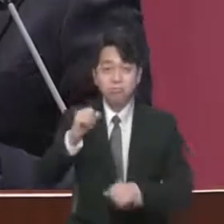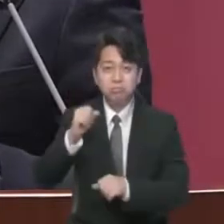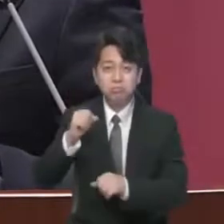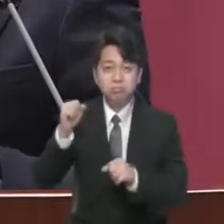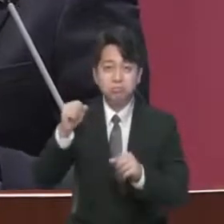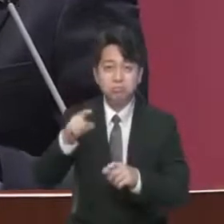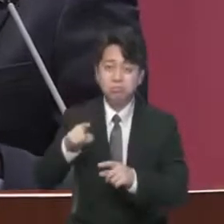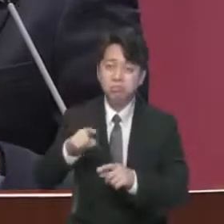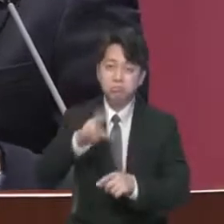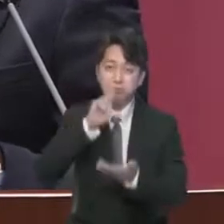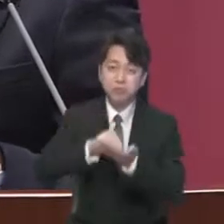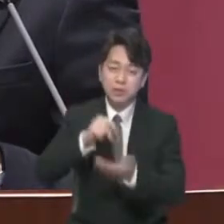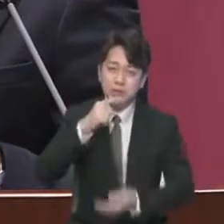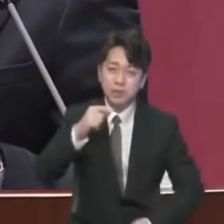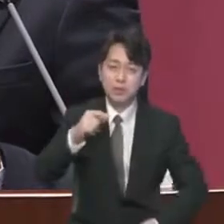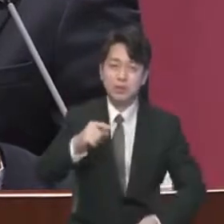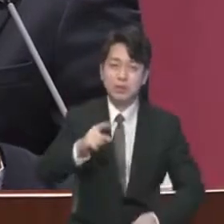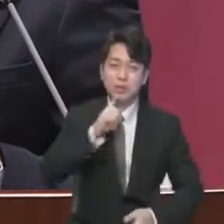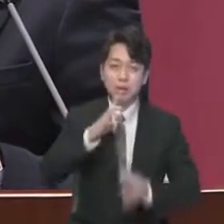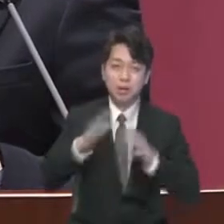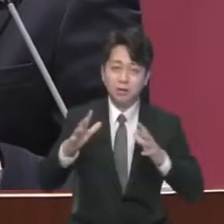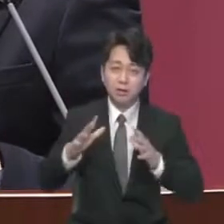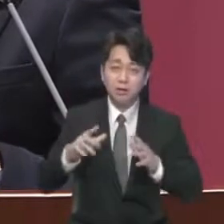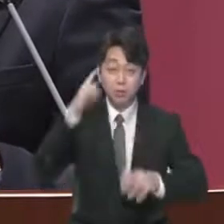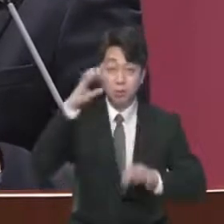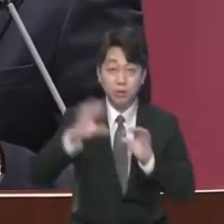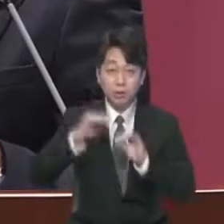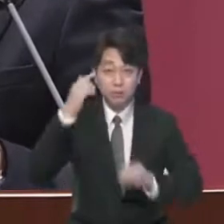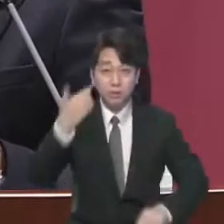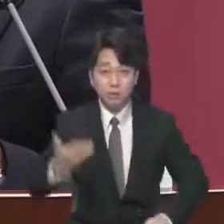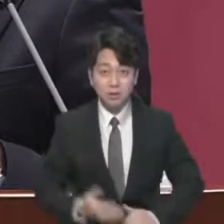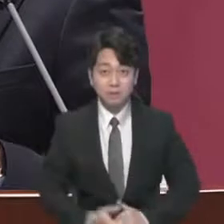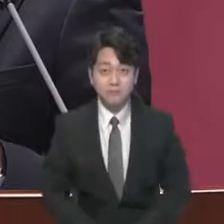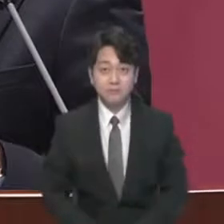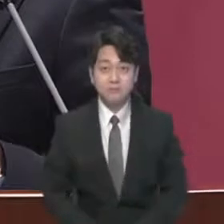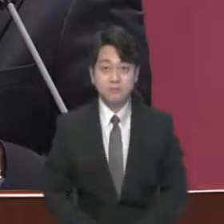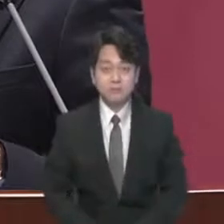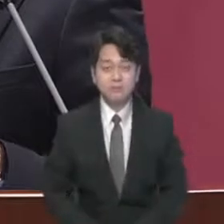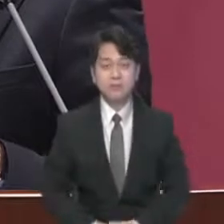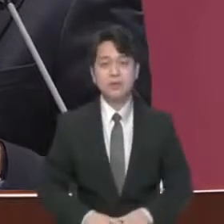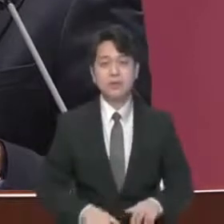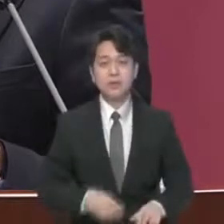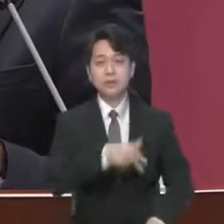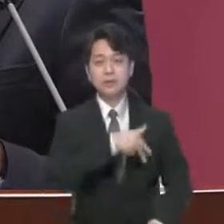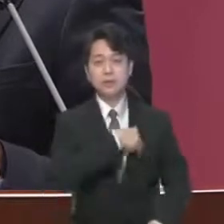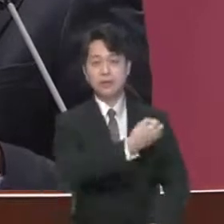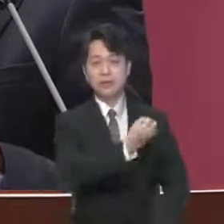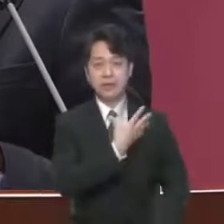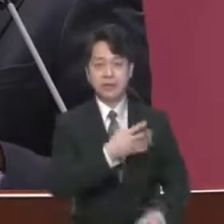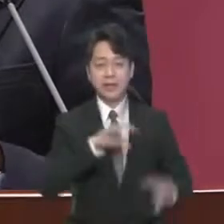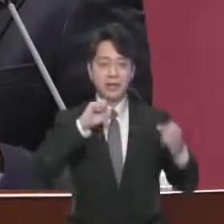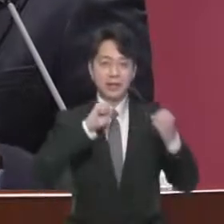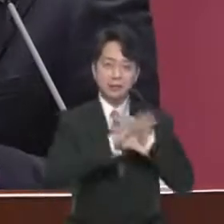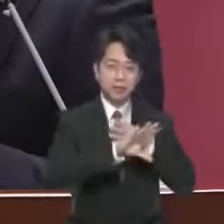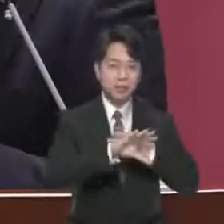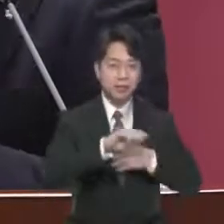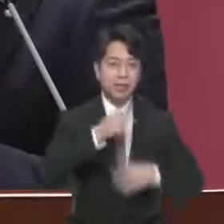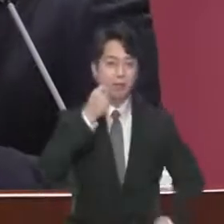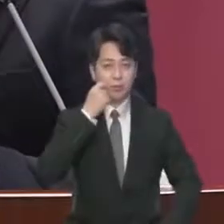동의하십니까? 그 부분에 대해서는 제가 답변드릴 내용은 아니라고 생각합니다.